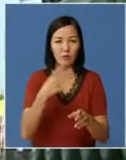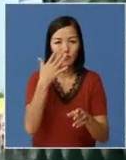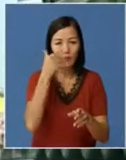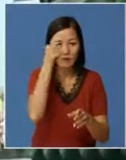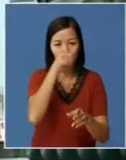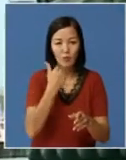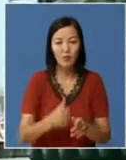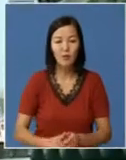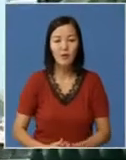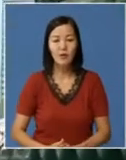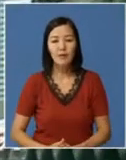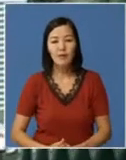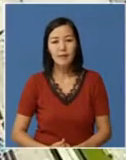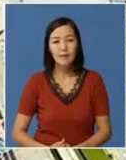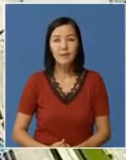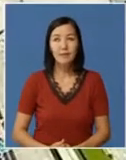году.